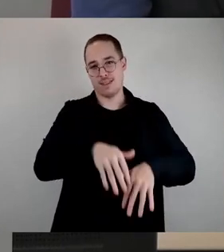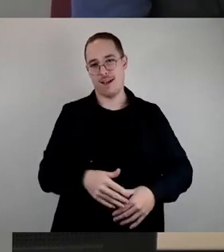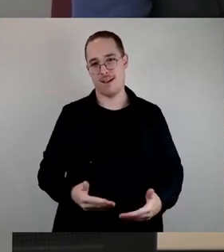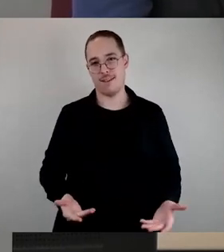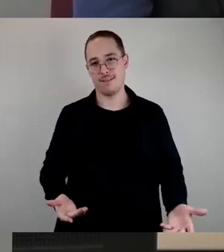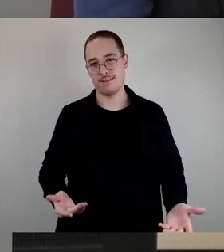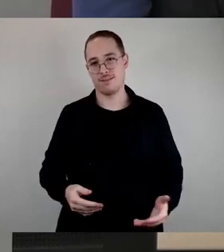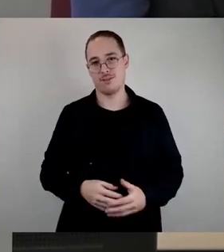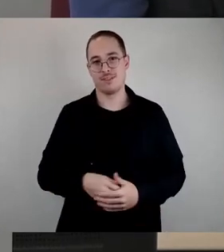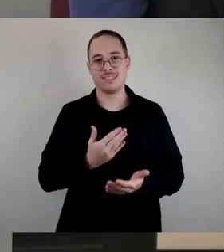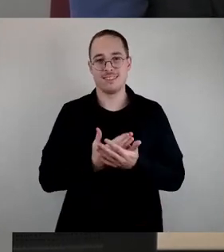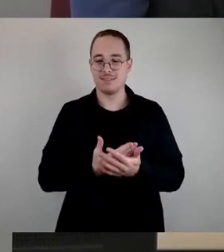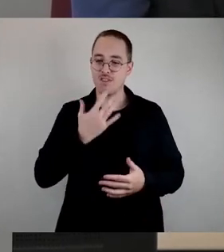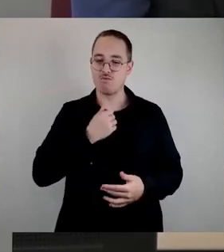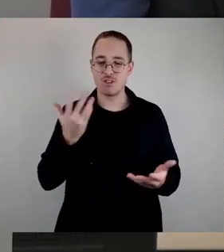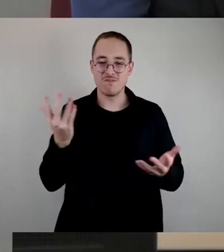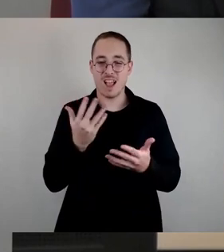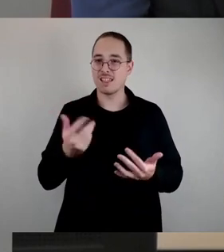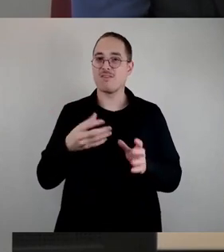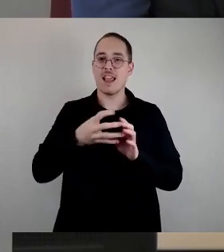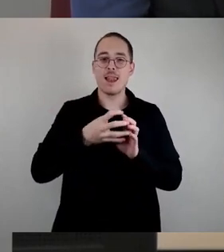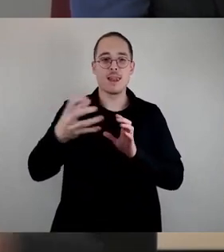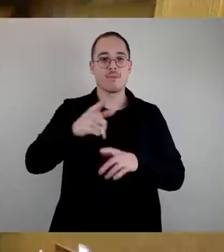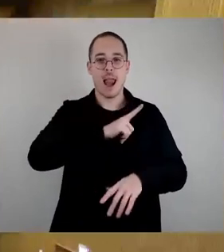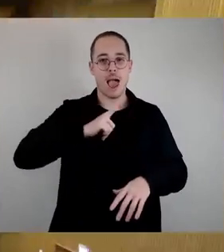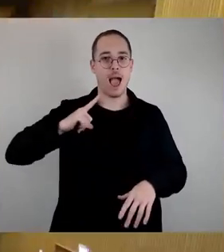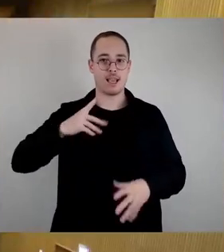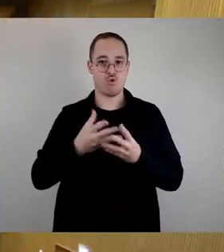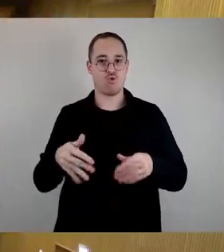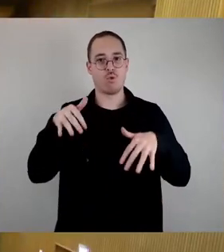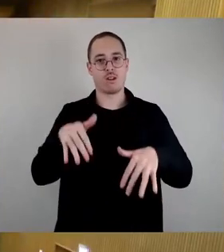eine dauerhafte Lösung und wollen die jetzt hiermit auch auf den Weg bringen. Vielen Dank.